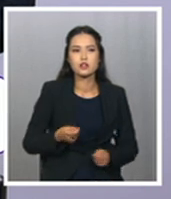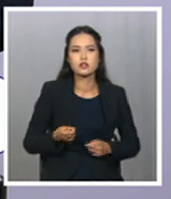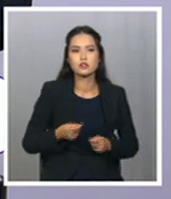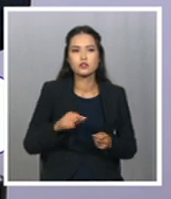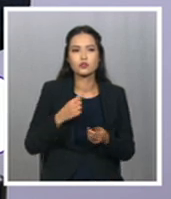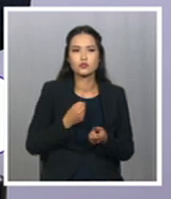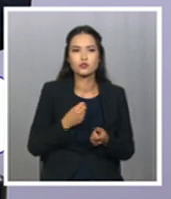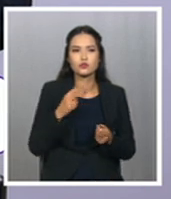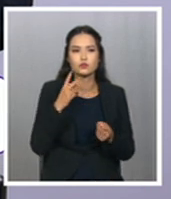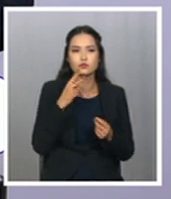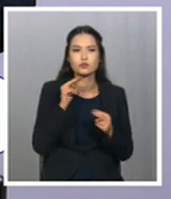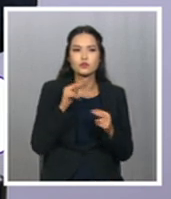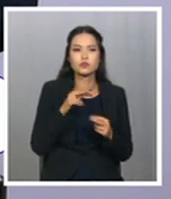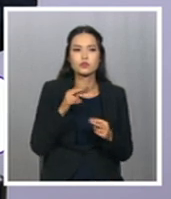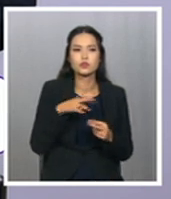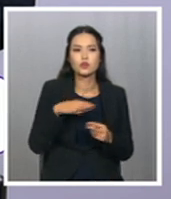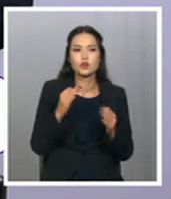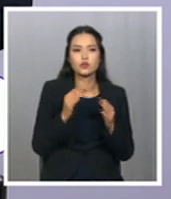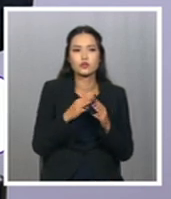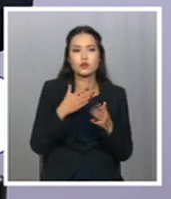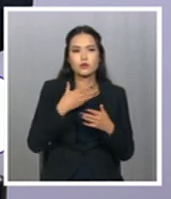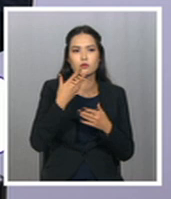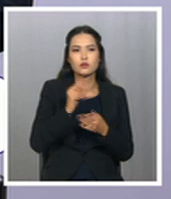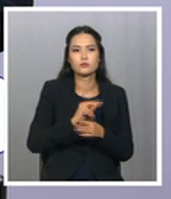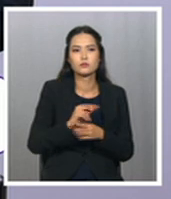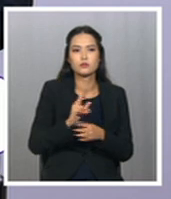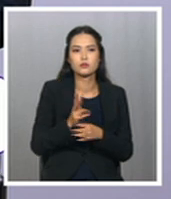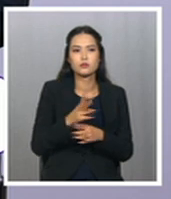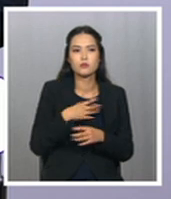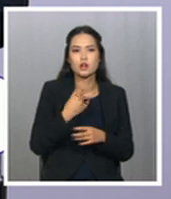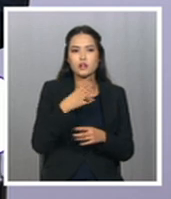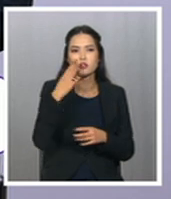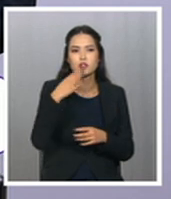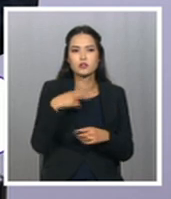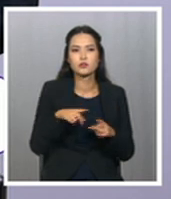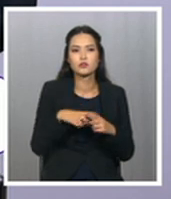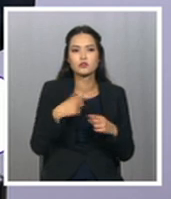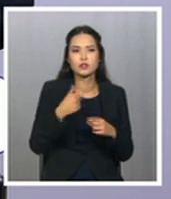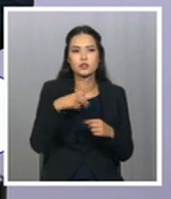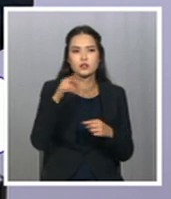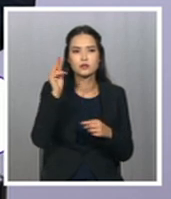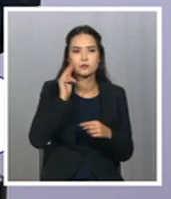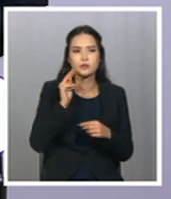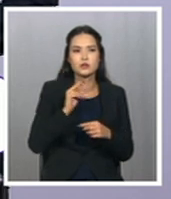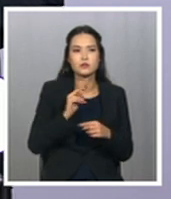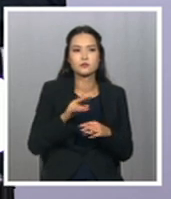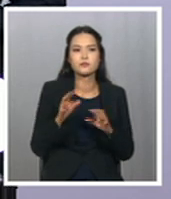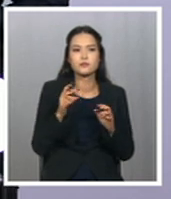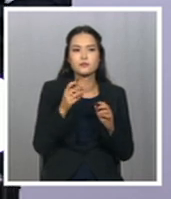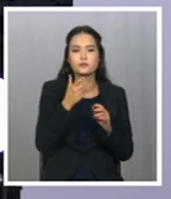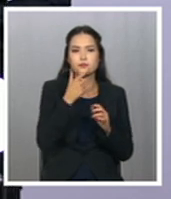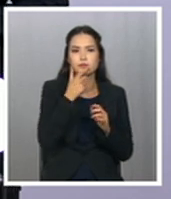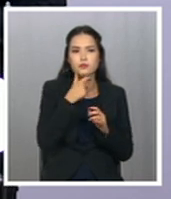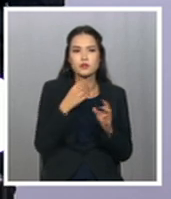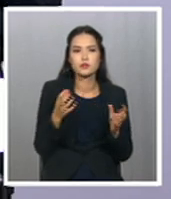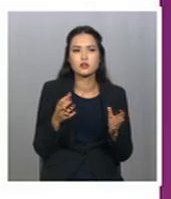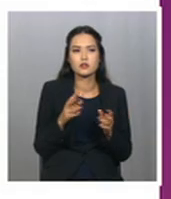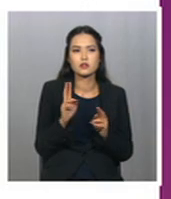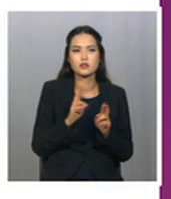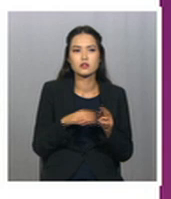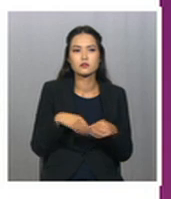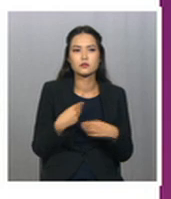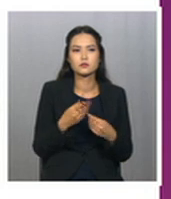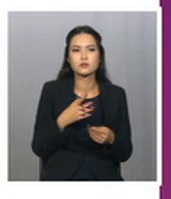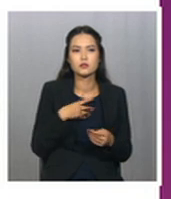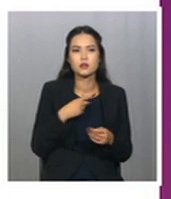оқытатын мұғалімдері болды. Әке шешесі де оның жақсы білім алуы мен тәрбие беруін қамтамасыз етті.